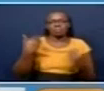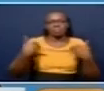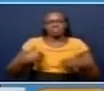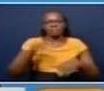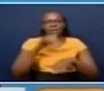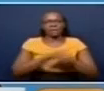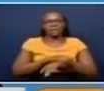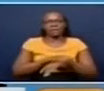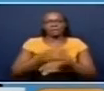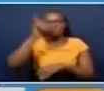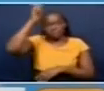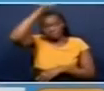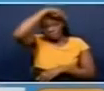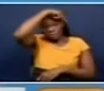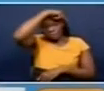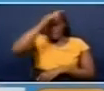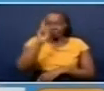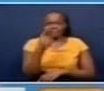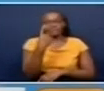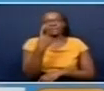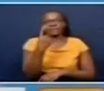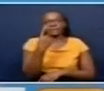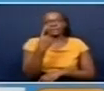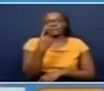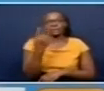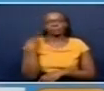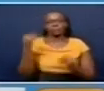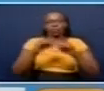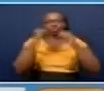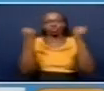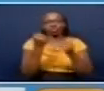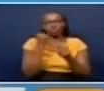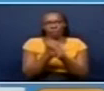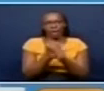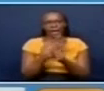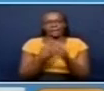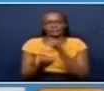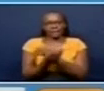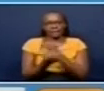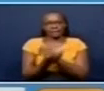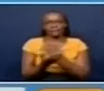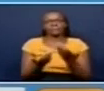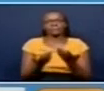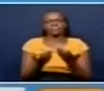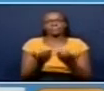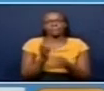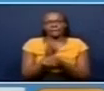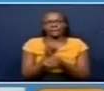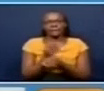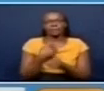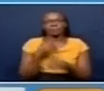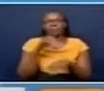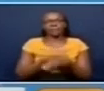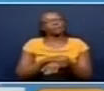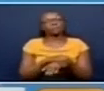nimepata degree ile ya kwanza ilikuwa ni social work and counseling ambao nilipata kule